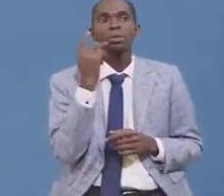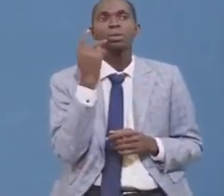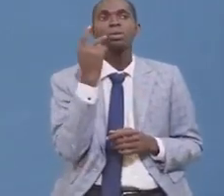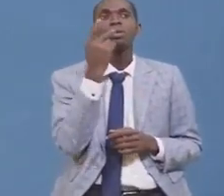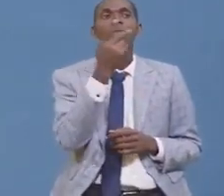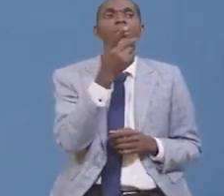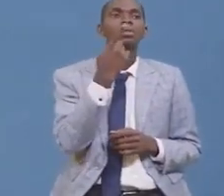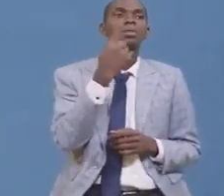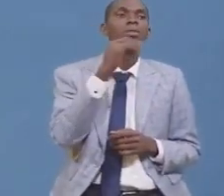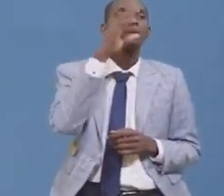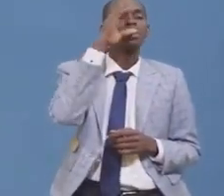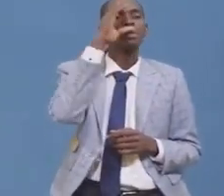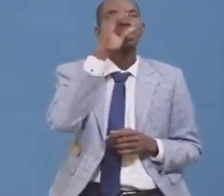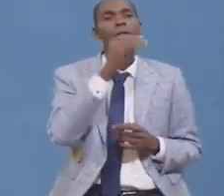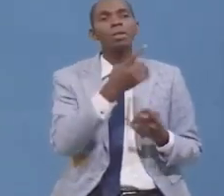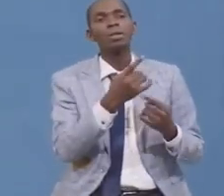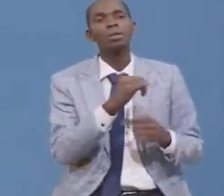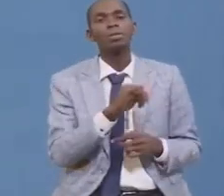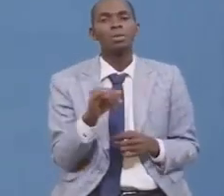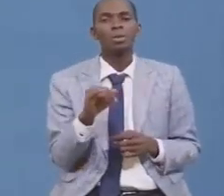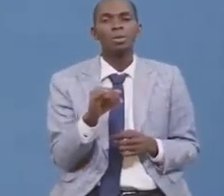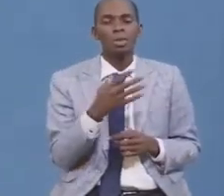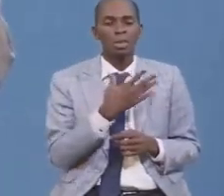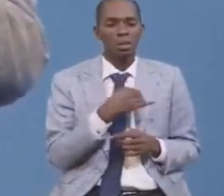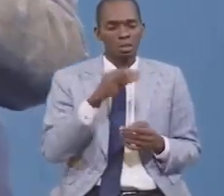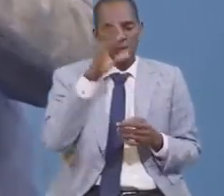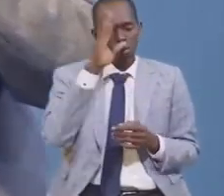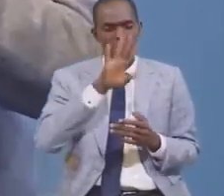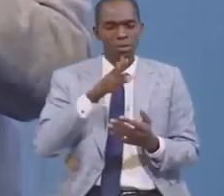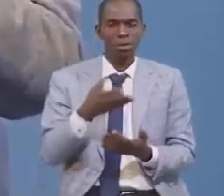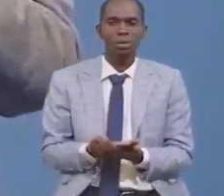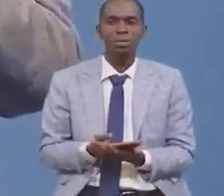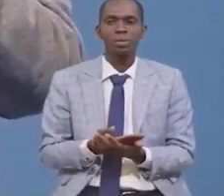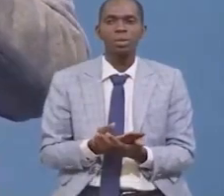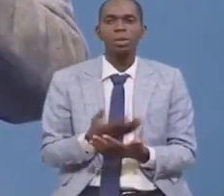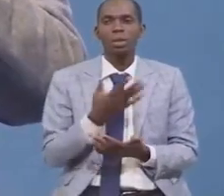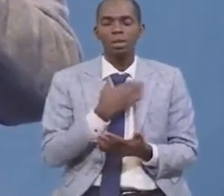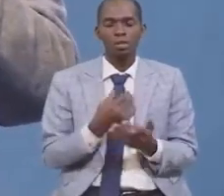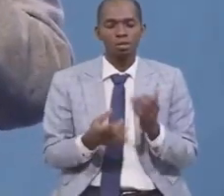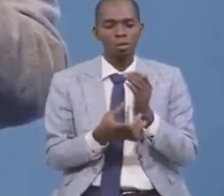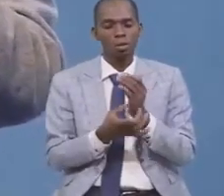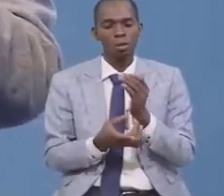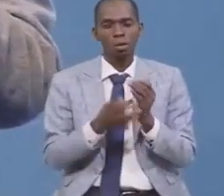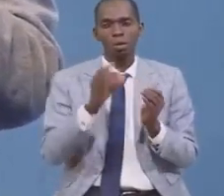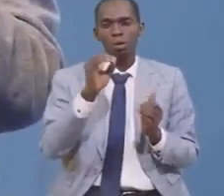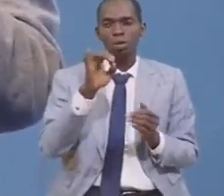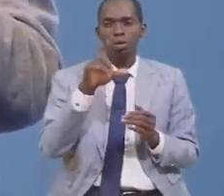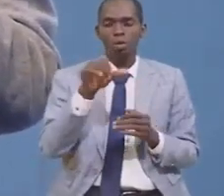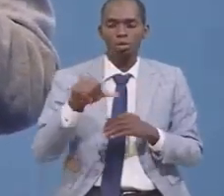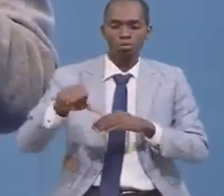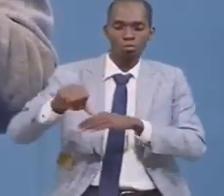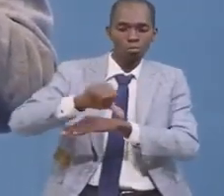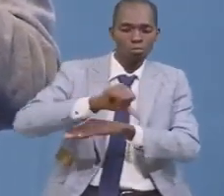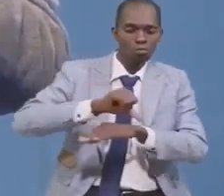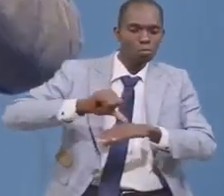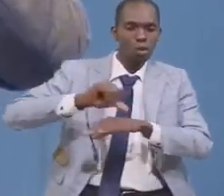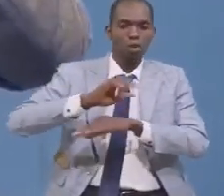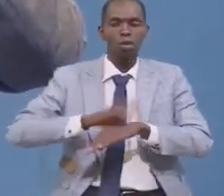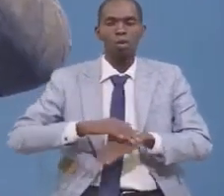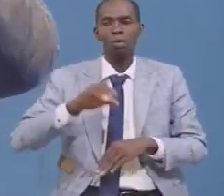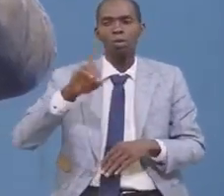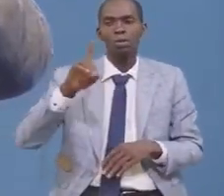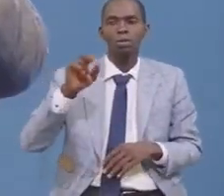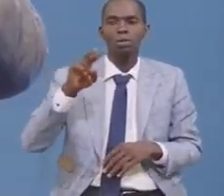Pastor. ఇదిగో సమయంలో వ్యక్తిని చూడు. And he came. అతను వచ్చాడు. The oil poured on him. తైలము అతని మీద